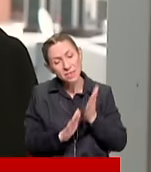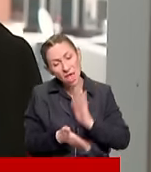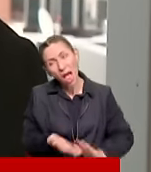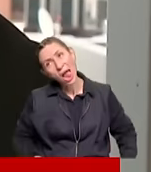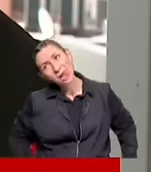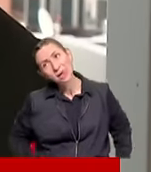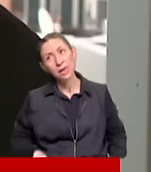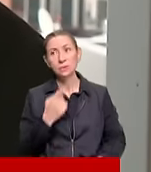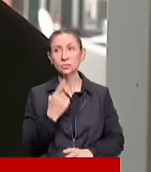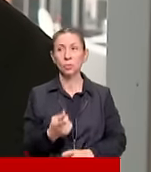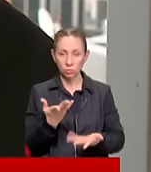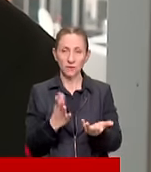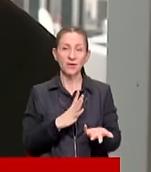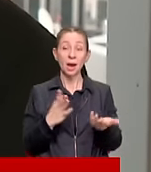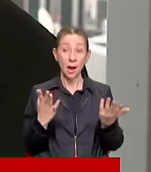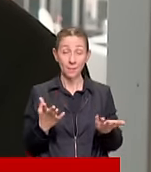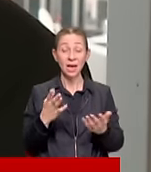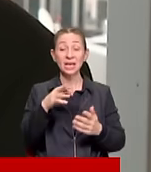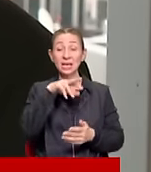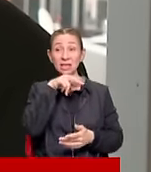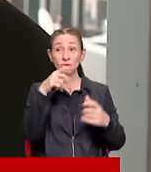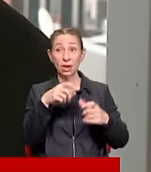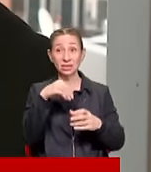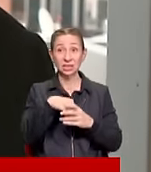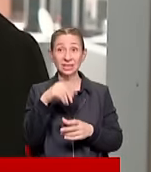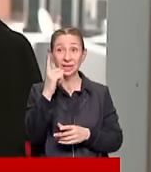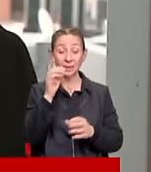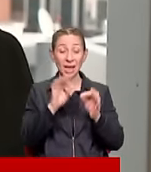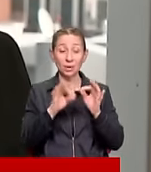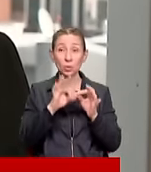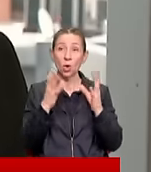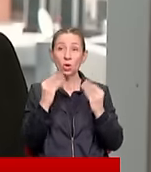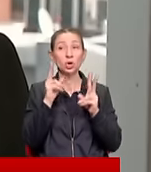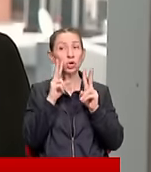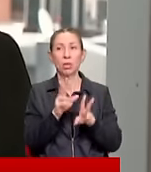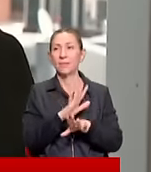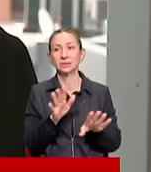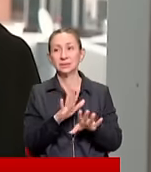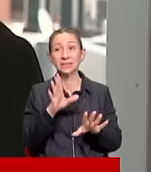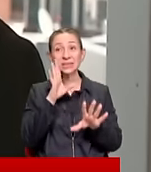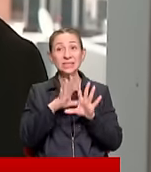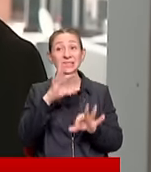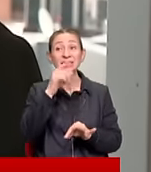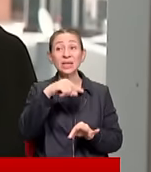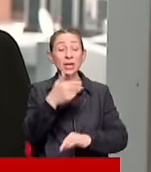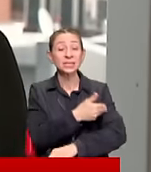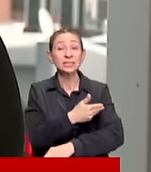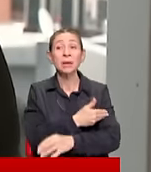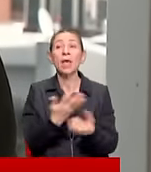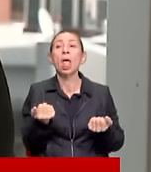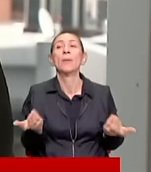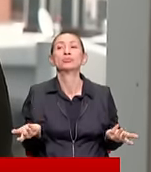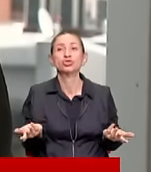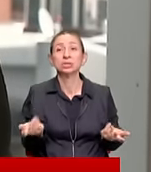geldik diyorlardı. Tabii bu da var ama Keçiören'imiz için tek bir ekonomi olarak göremeyiz. İnsanlar orada hizmet